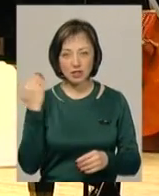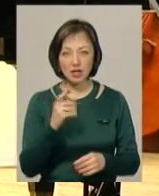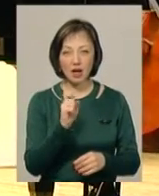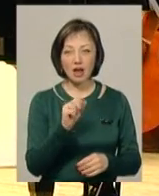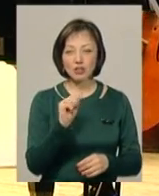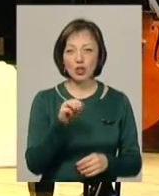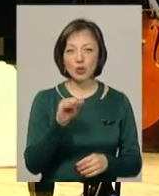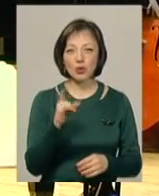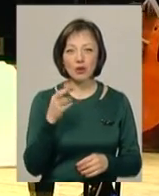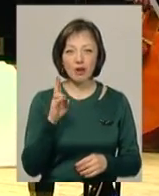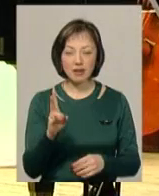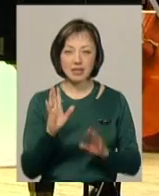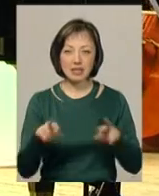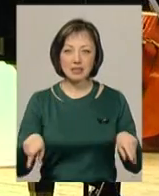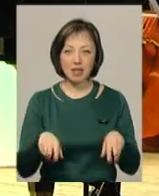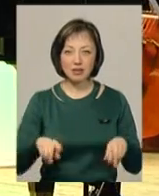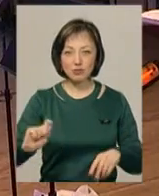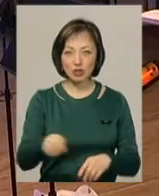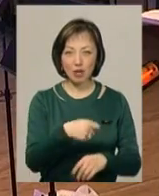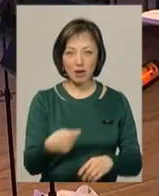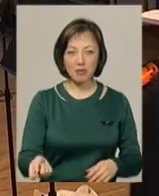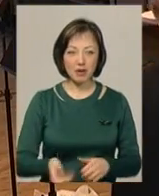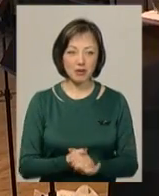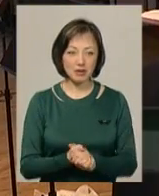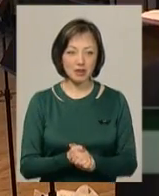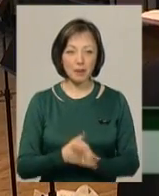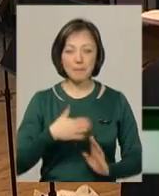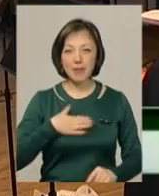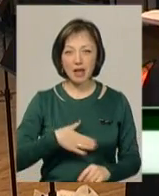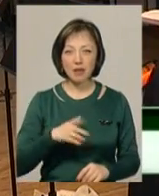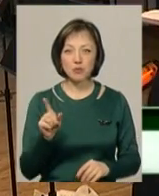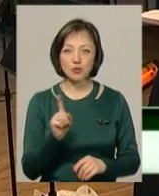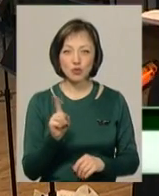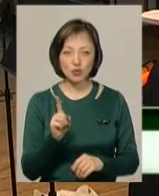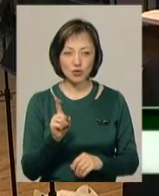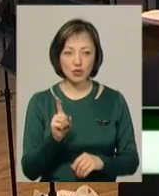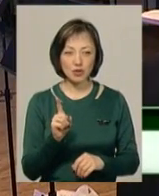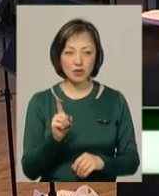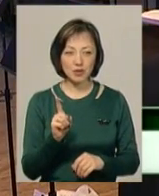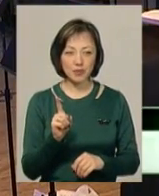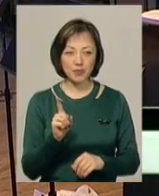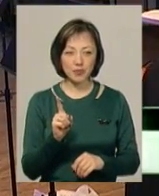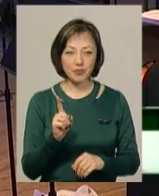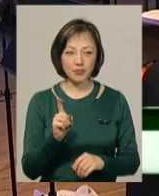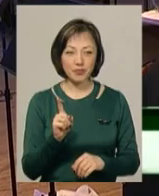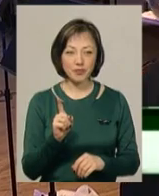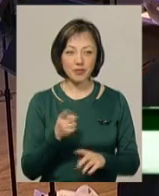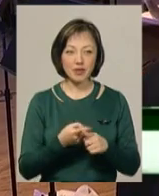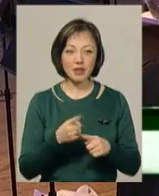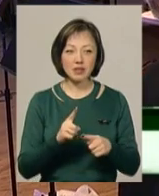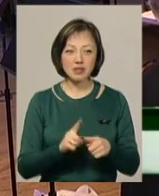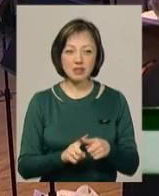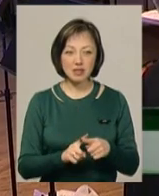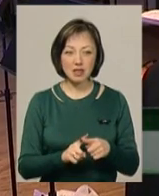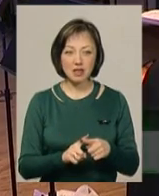також асоціювали лише з танцем і шаблями. Ну, приємно, що все ж таки ця мелодія подобається